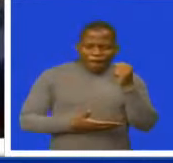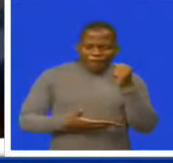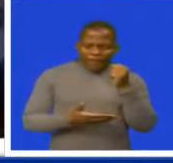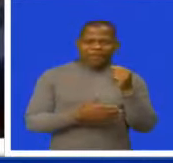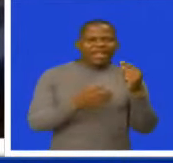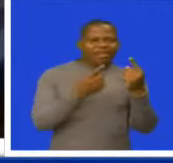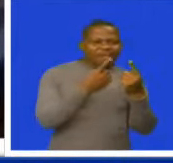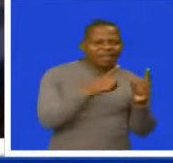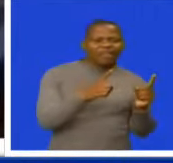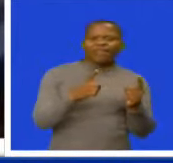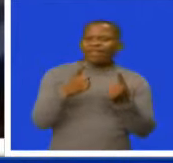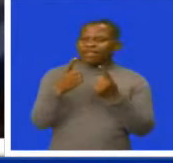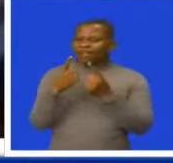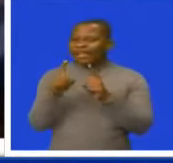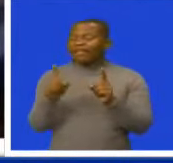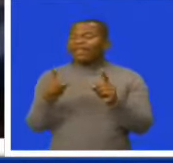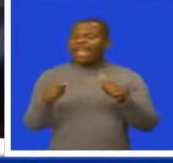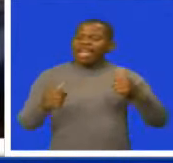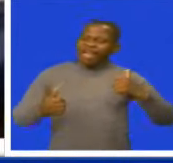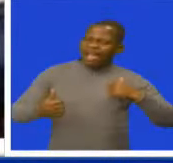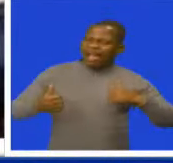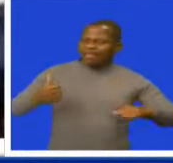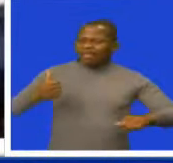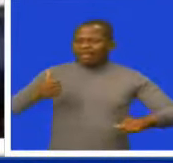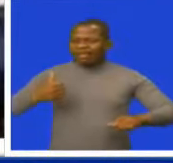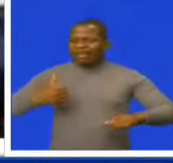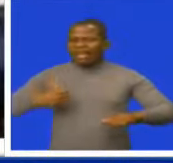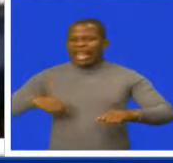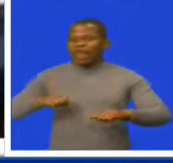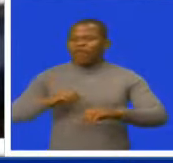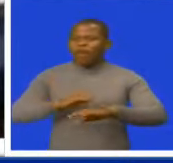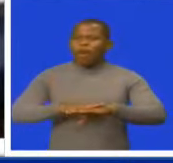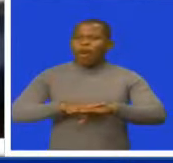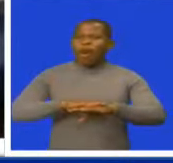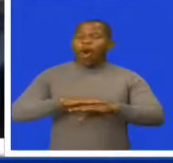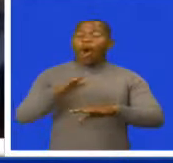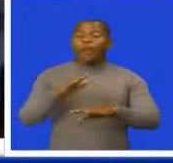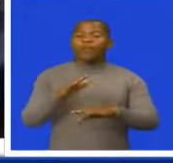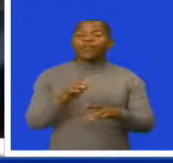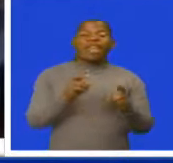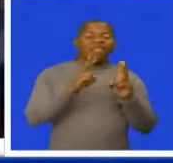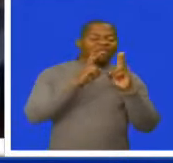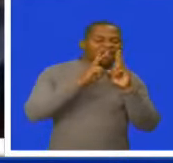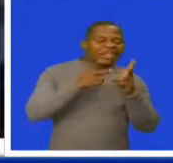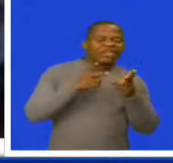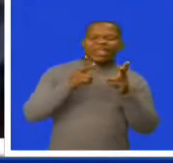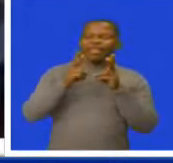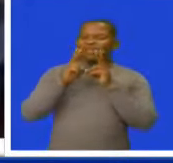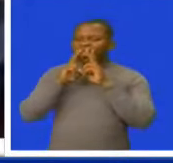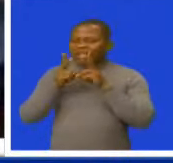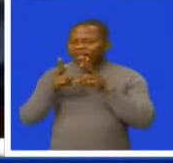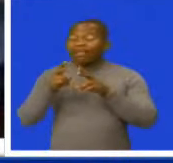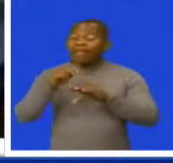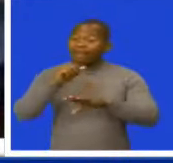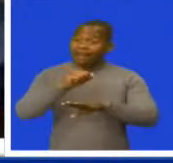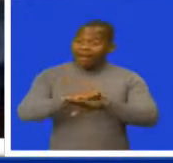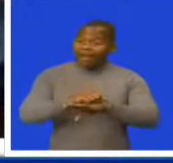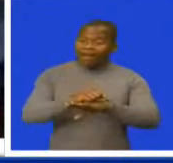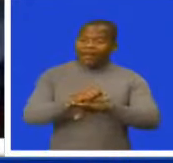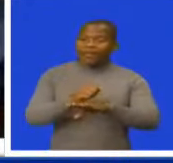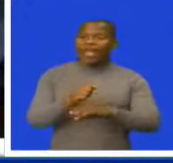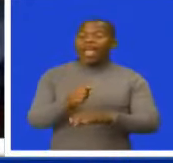ukuthi bayavakashelana. Baphinze futhi simo sabo abasesabi basisho in